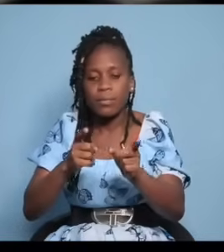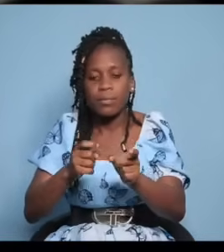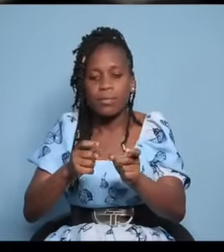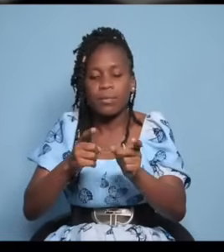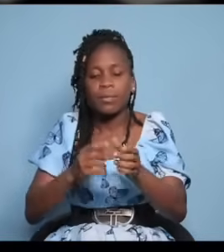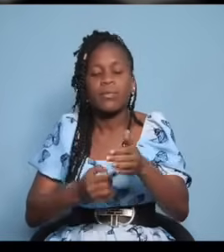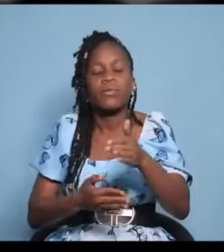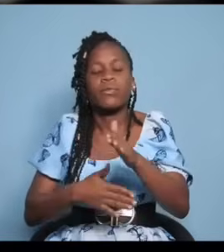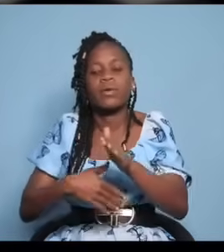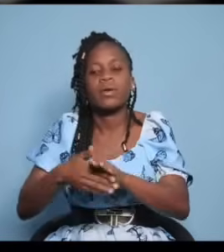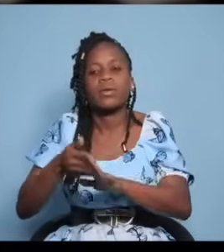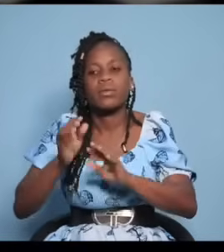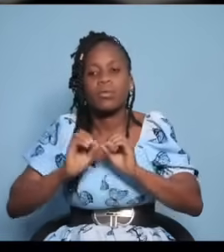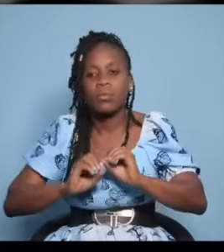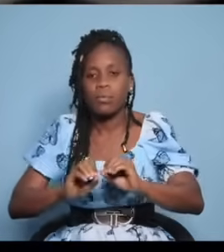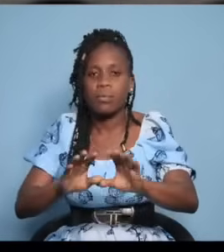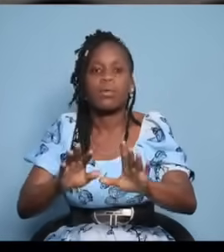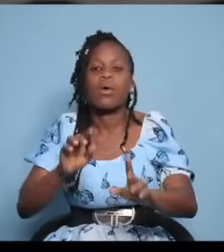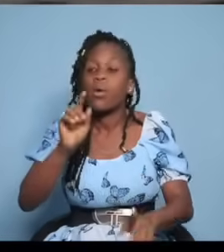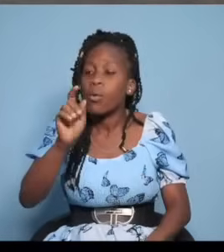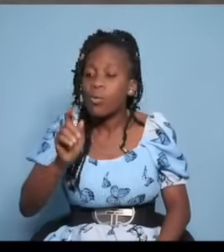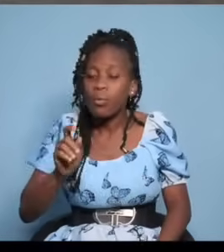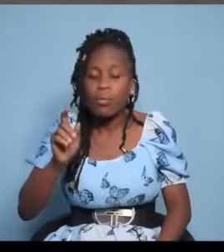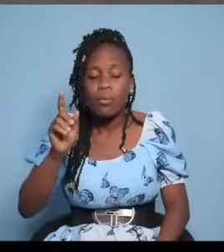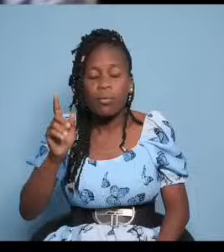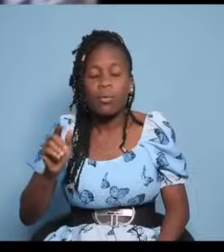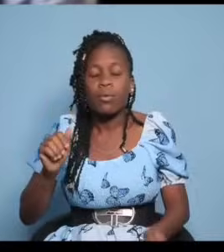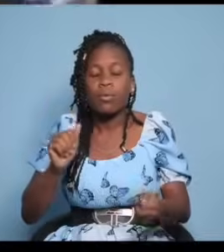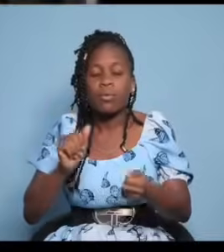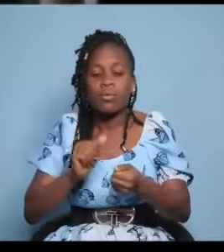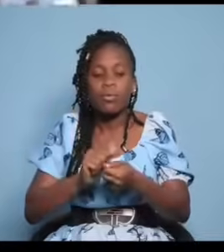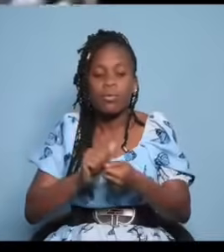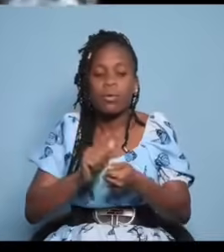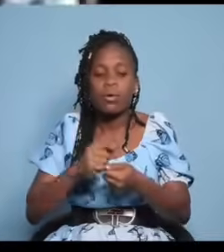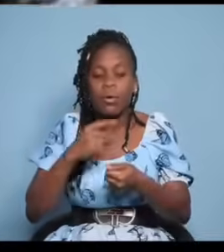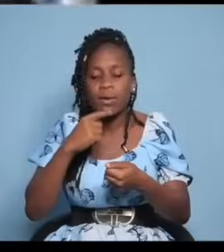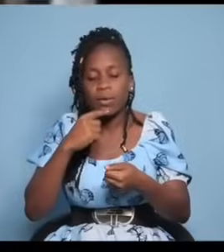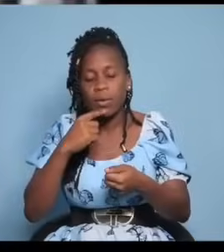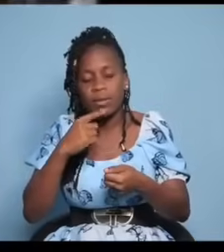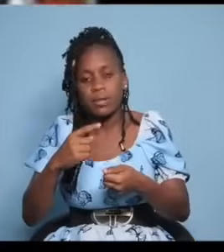upya. Watu wakaita Black Monday, ilikuwa Jumatatu nyeusi.